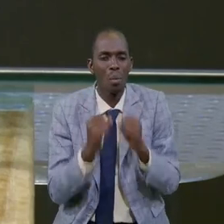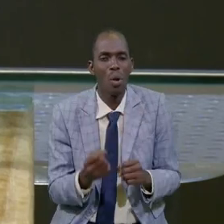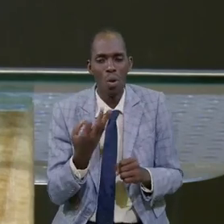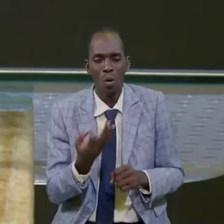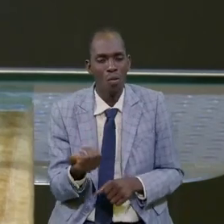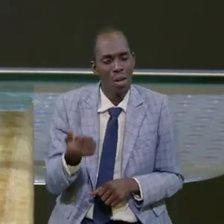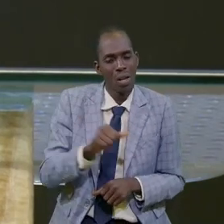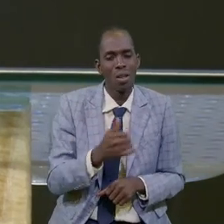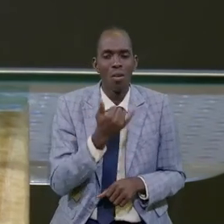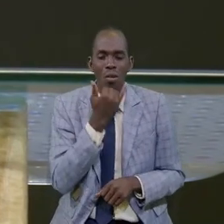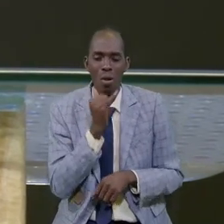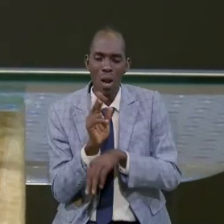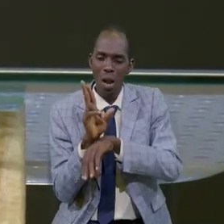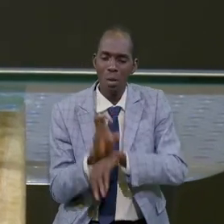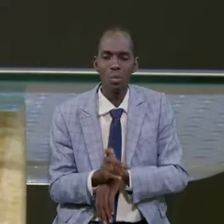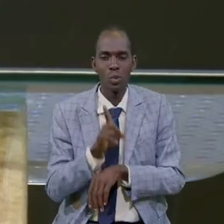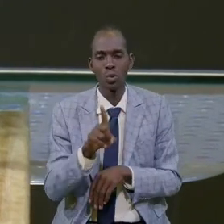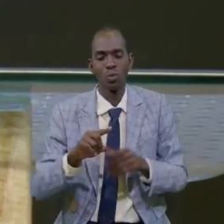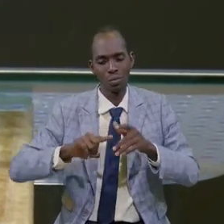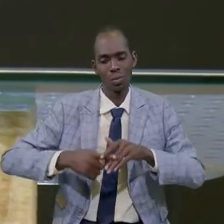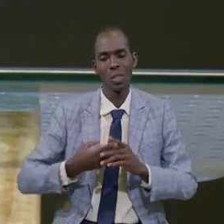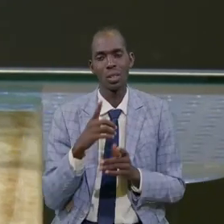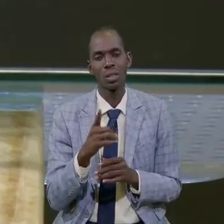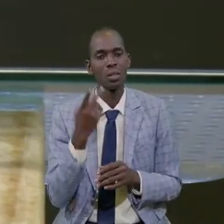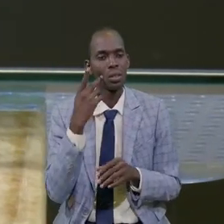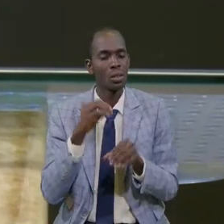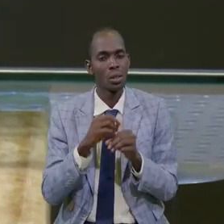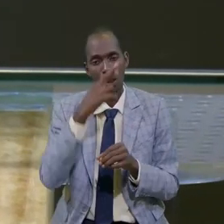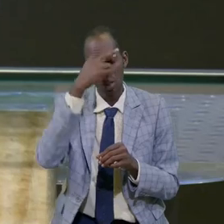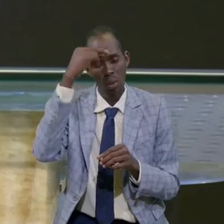chose, par une habitude que vous développez.